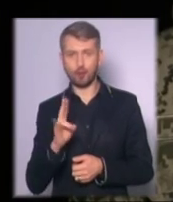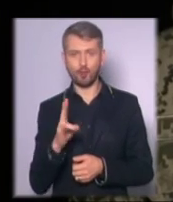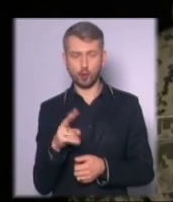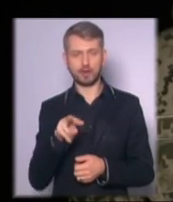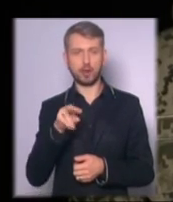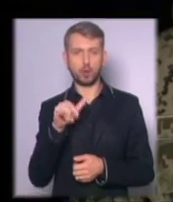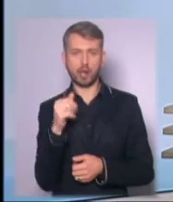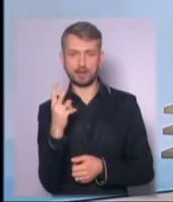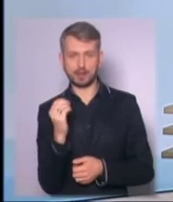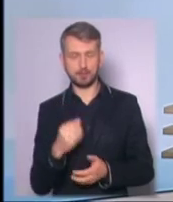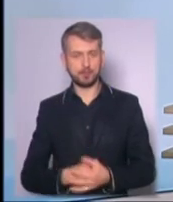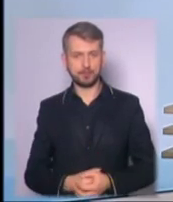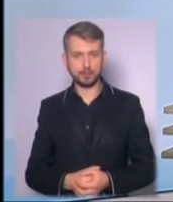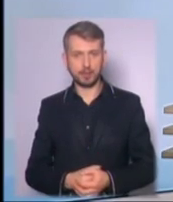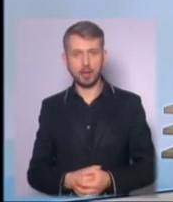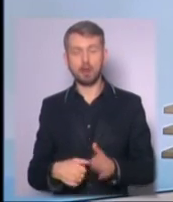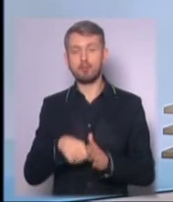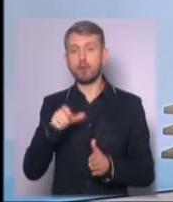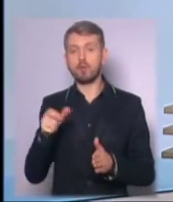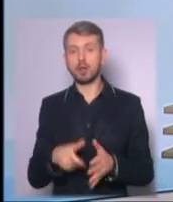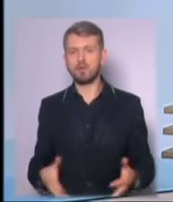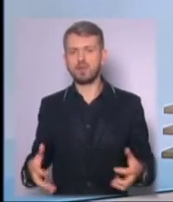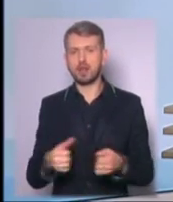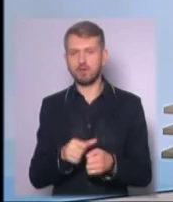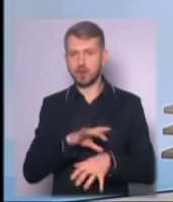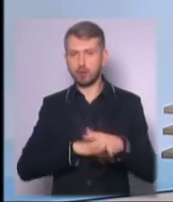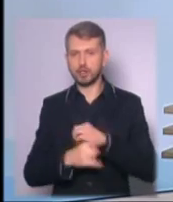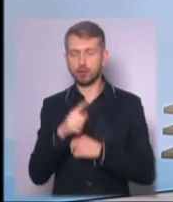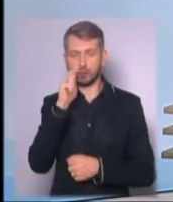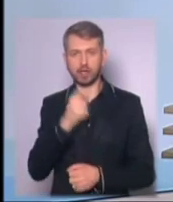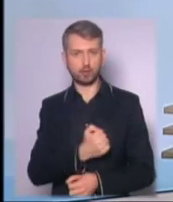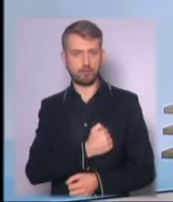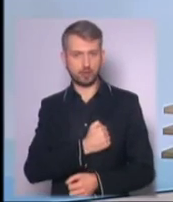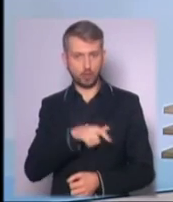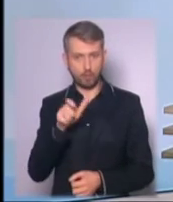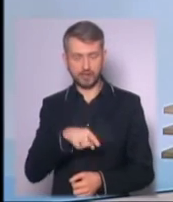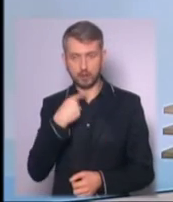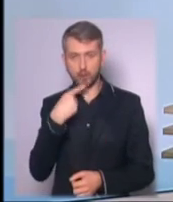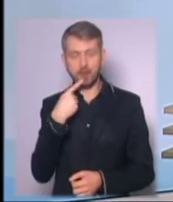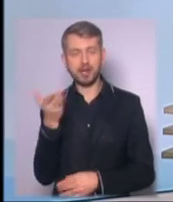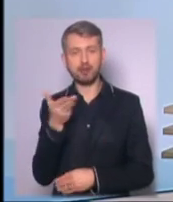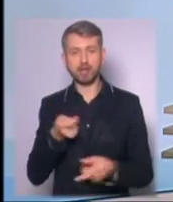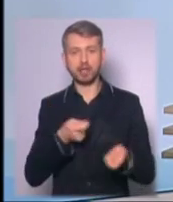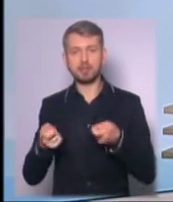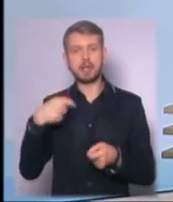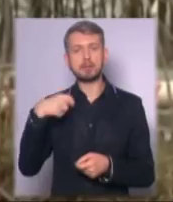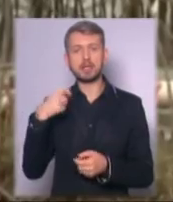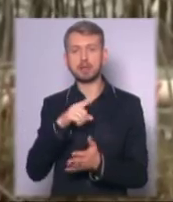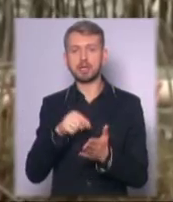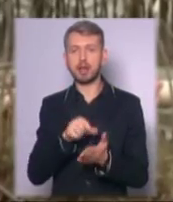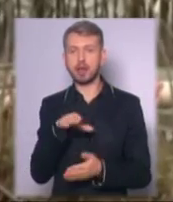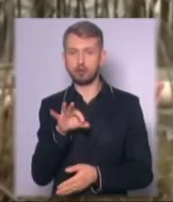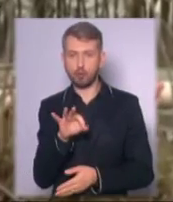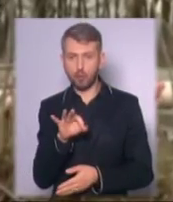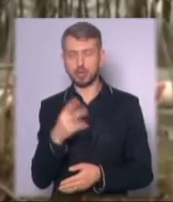Луганського. Бойовики взяли в заручники одного з українських військових. За словами речника адміністрації президента з питання АТО Андрія